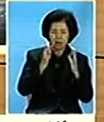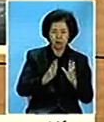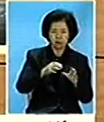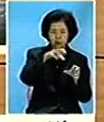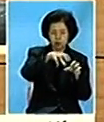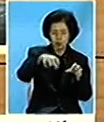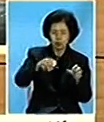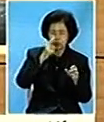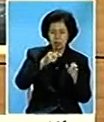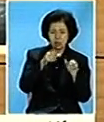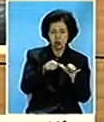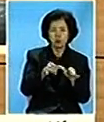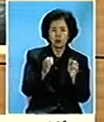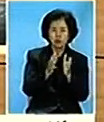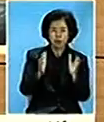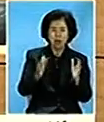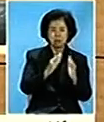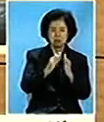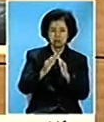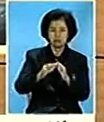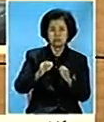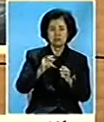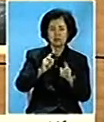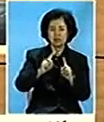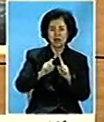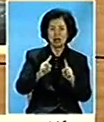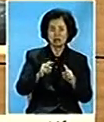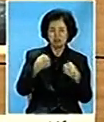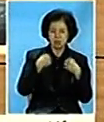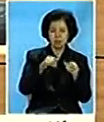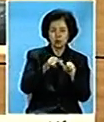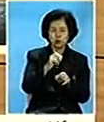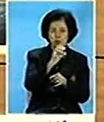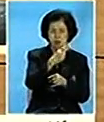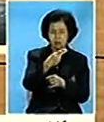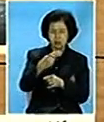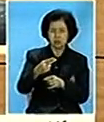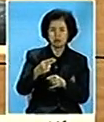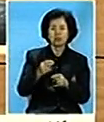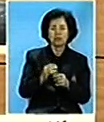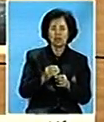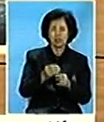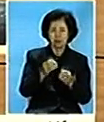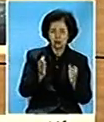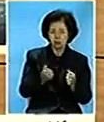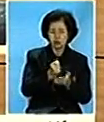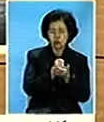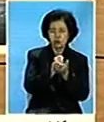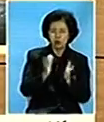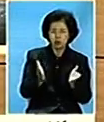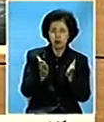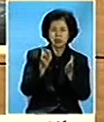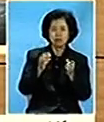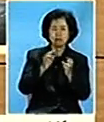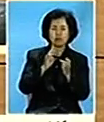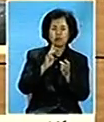ากหลายเมืองในโลกนี้ครับมีคนไทยอยู่เป็นหมื่นผมอยากจะเห็นรัฐบาลให้ความสนใจที่จะช่วยกันส่งเสริมประเพณีวัฒนธรรมรัก